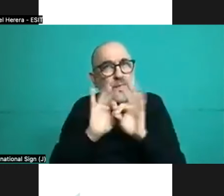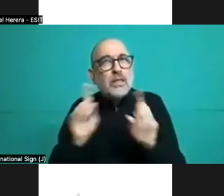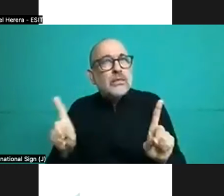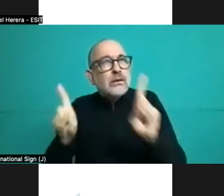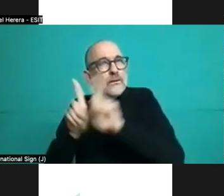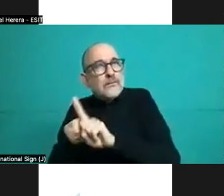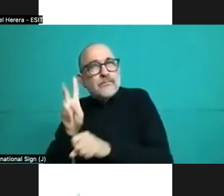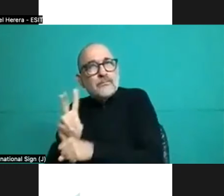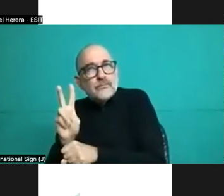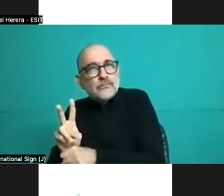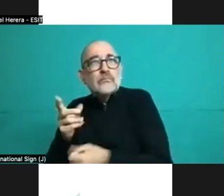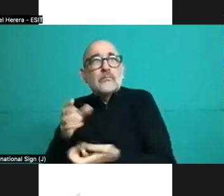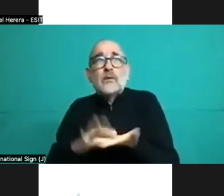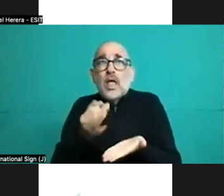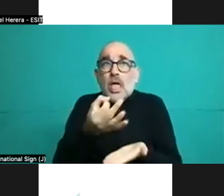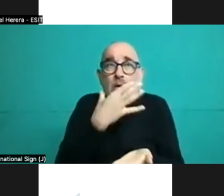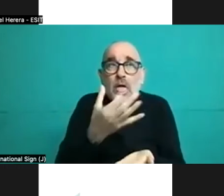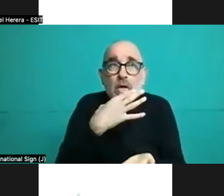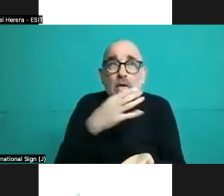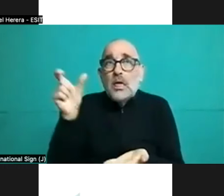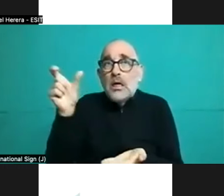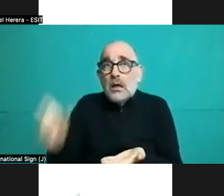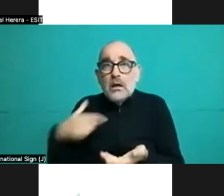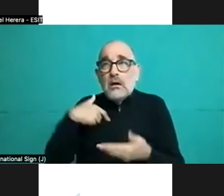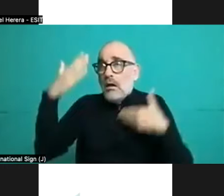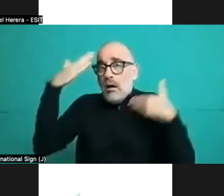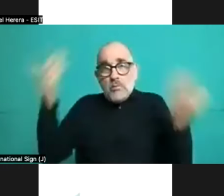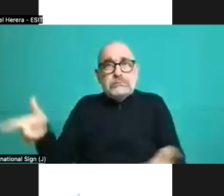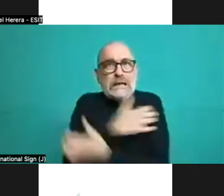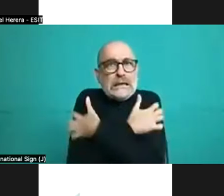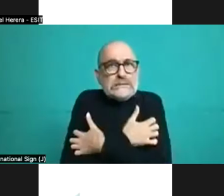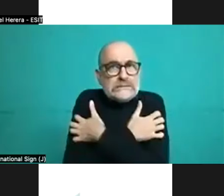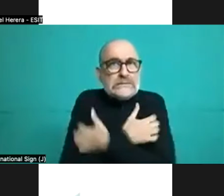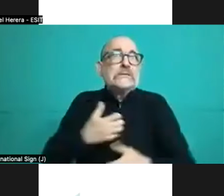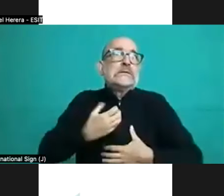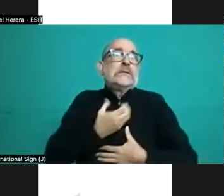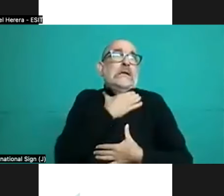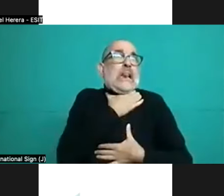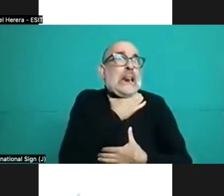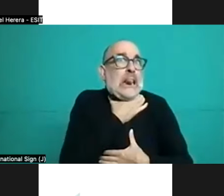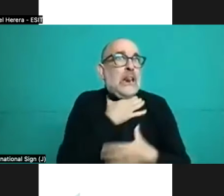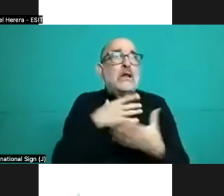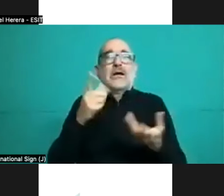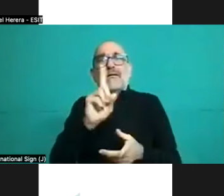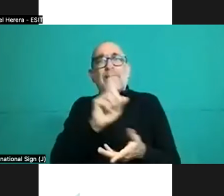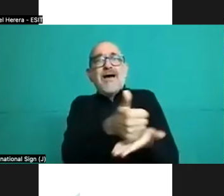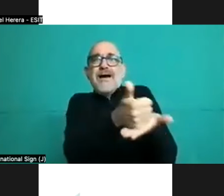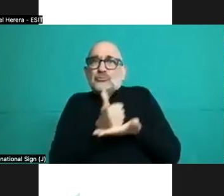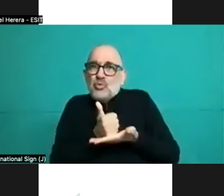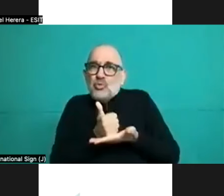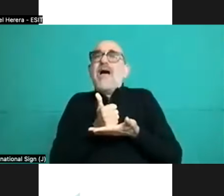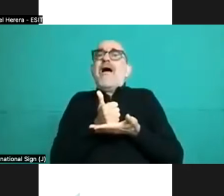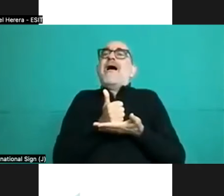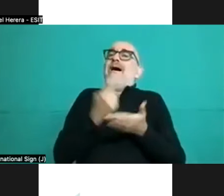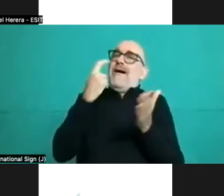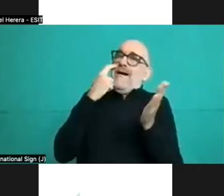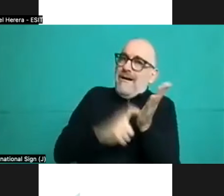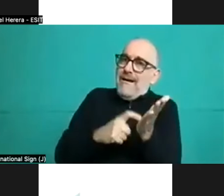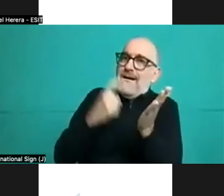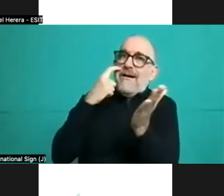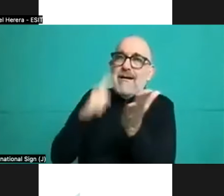allergique à cet antibiotique. On peut, grâce aux proches, être au courant des éventuels problèmes qui pourraient se